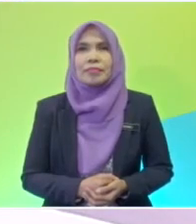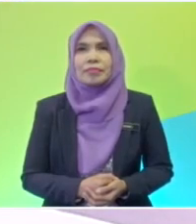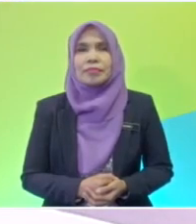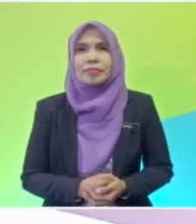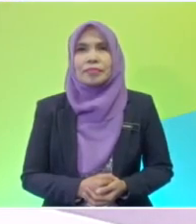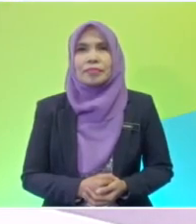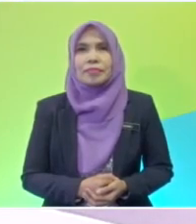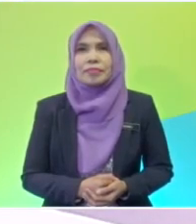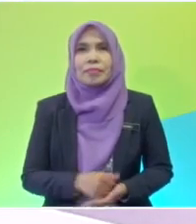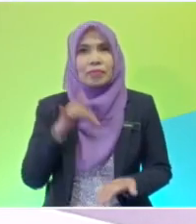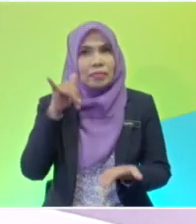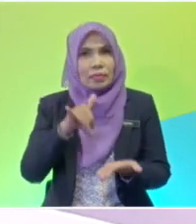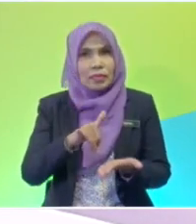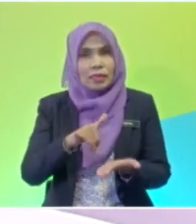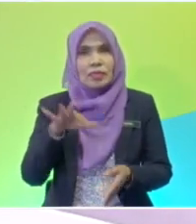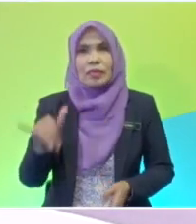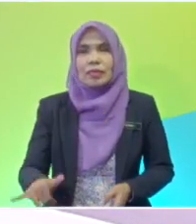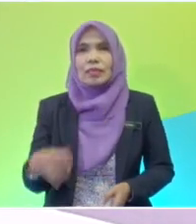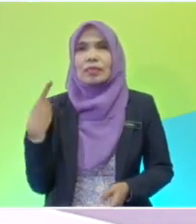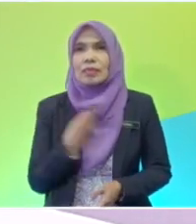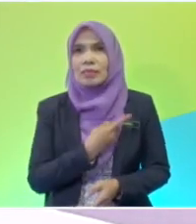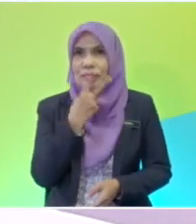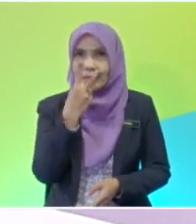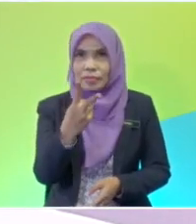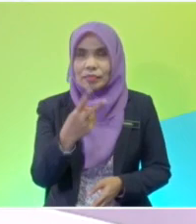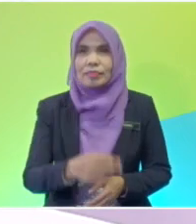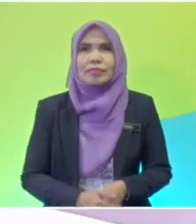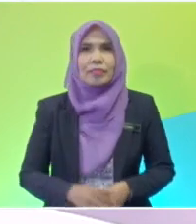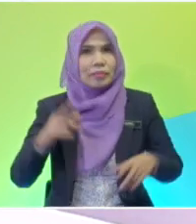yang kita dapat lihat ditonjolkan melalui